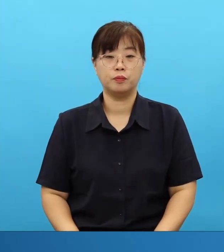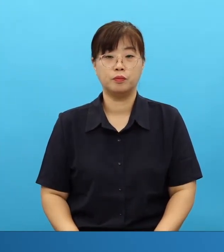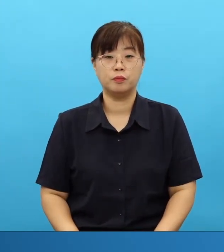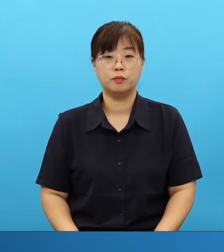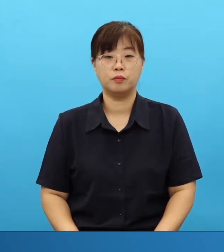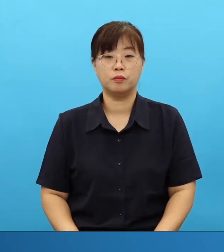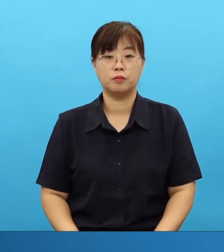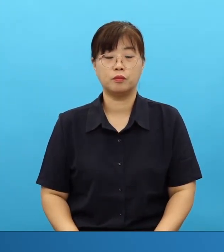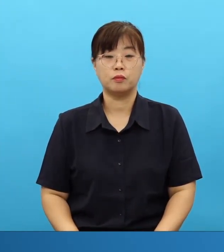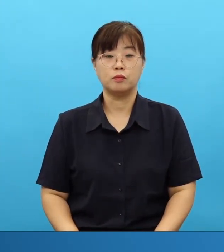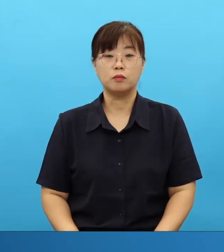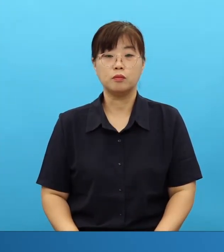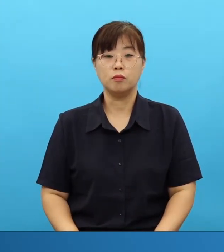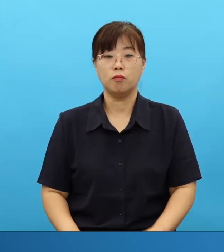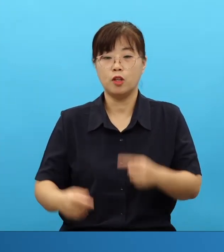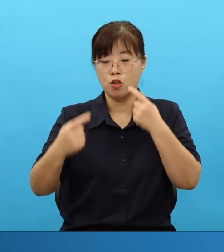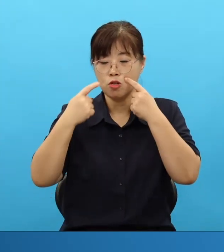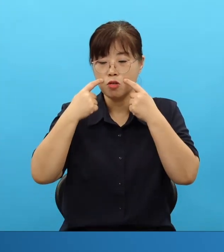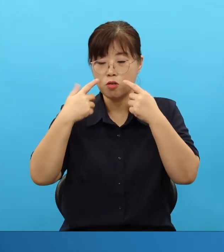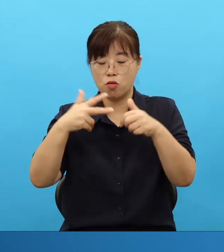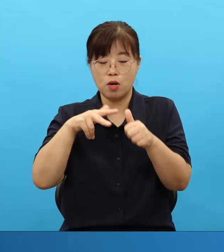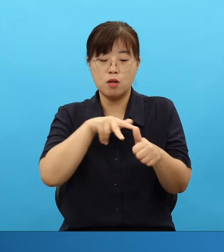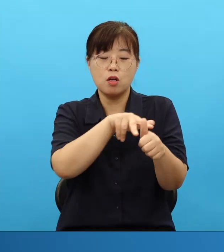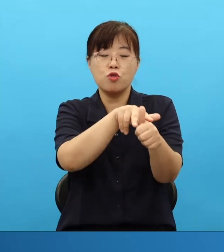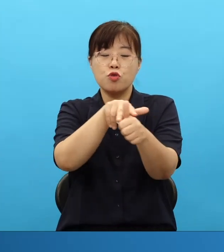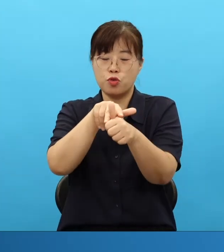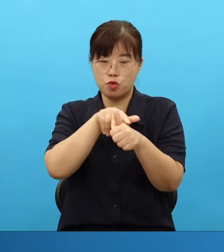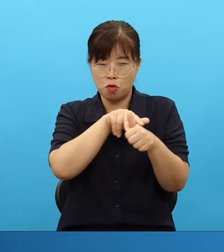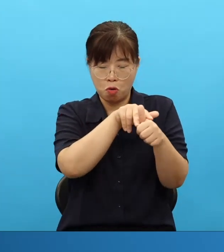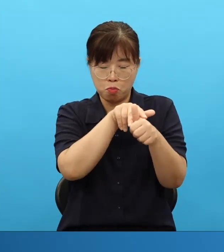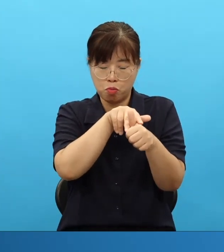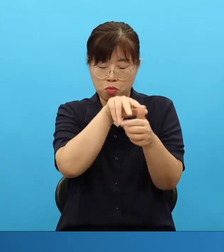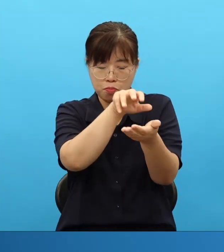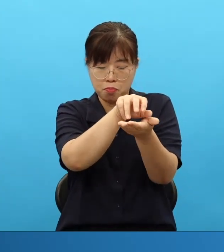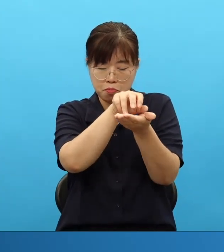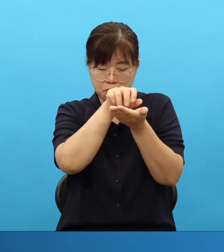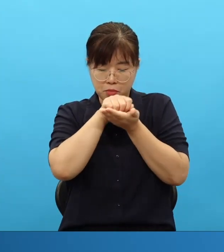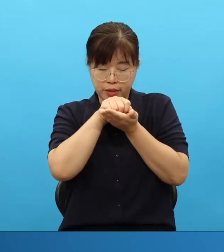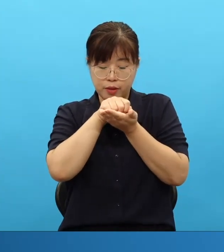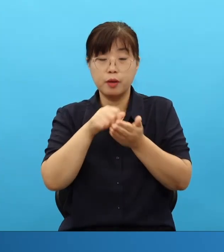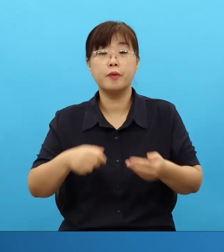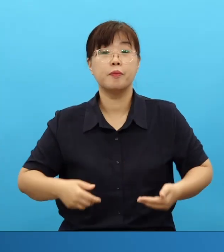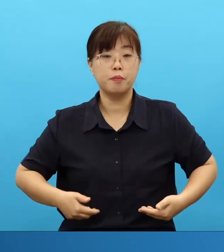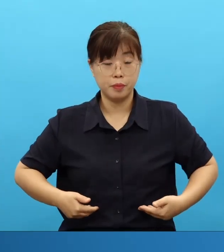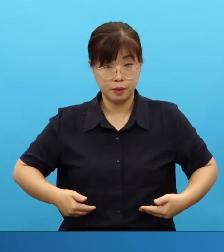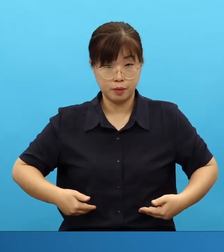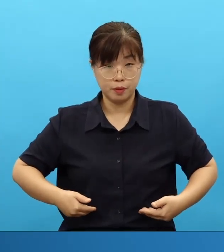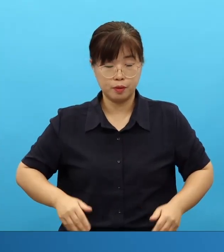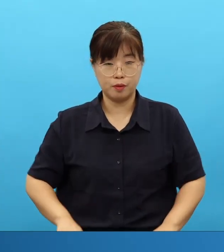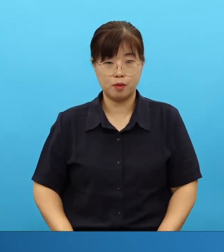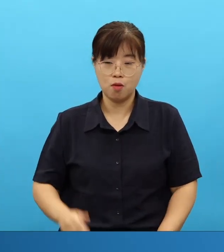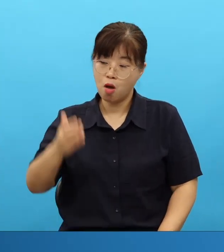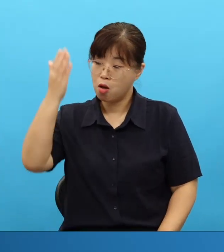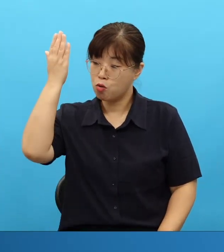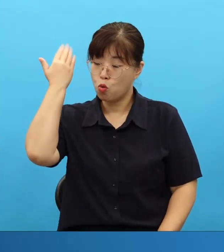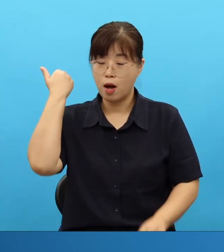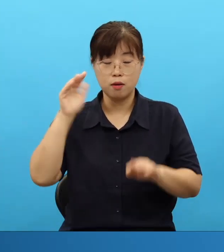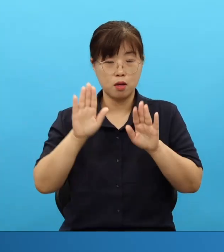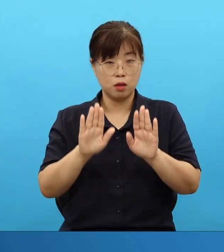뭐죠 정확한 정보입니다 그리고 과거 현재